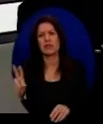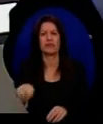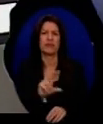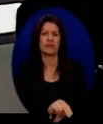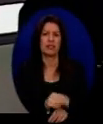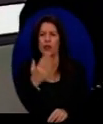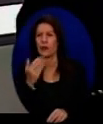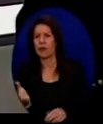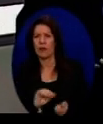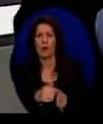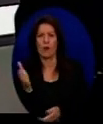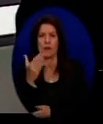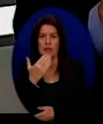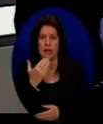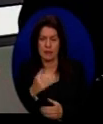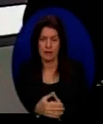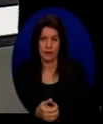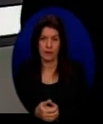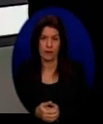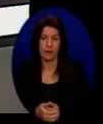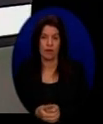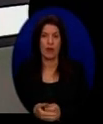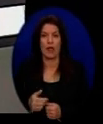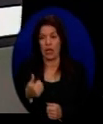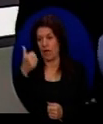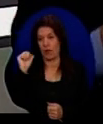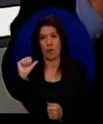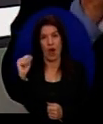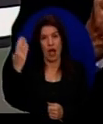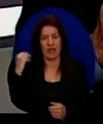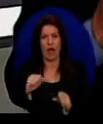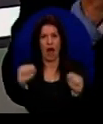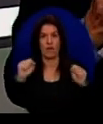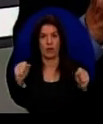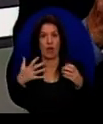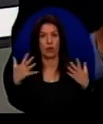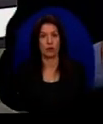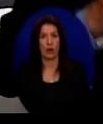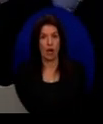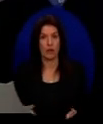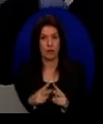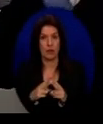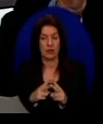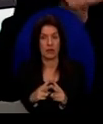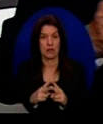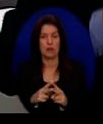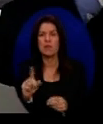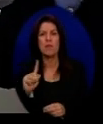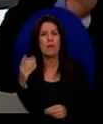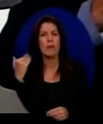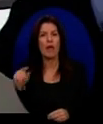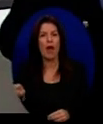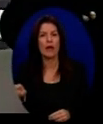אבל התופעה היא, למשל הייתה הפגנה אתמול בפריז, כן? גדולה, הפגנה גדולה. מי זה היה?